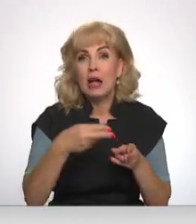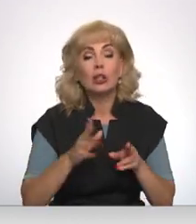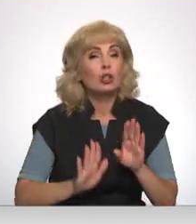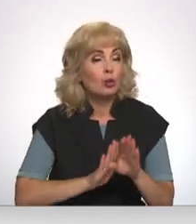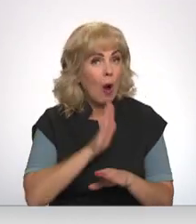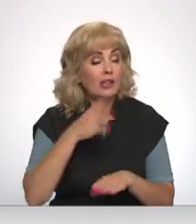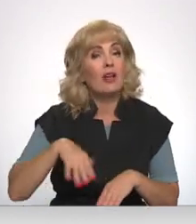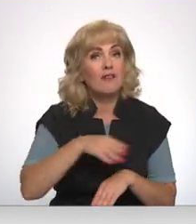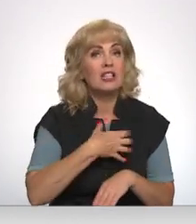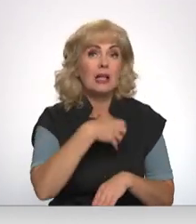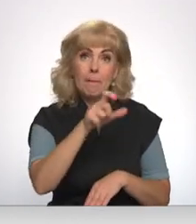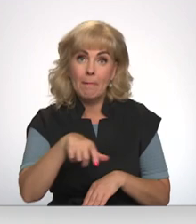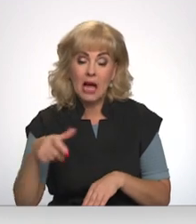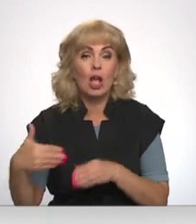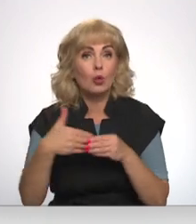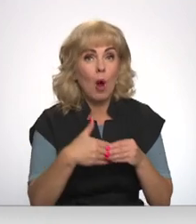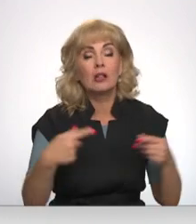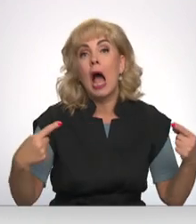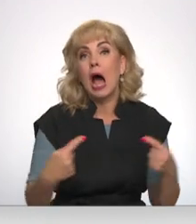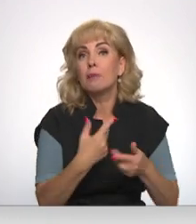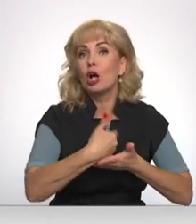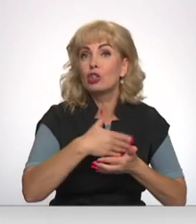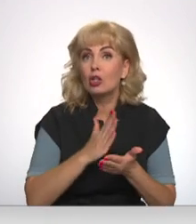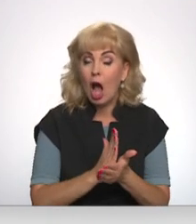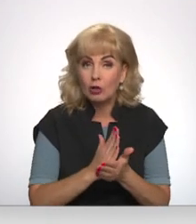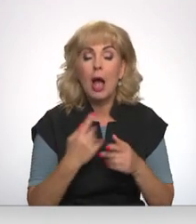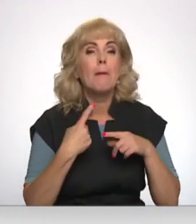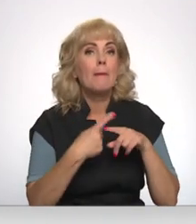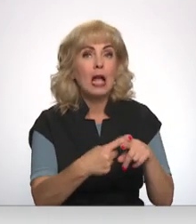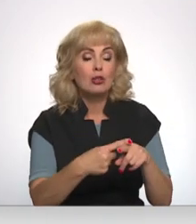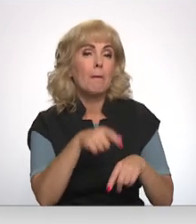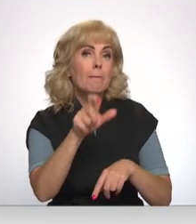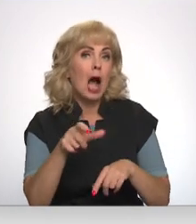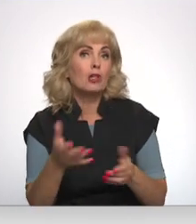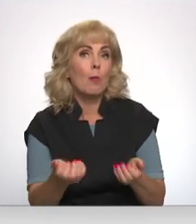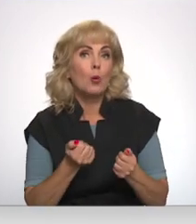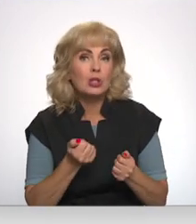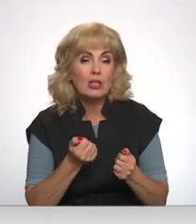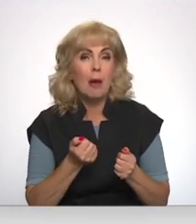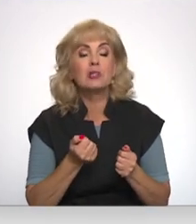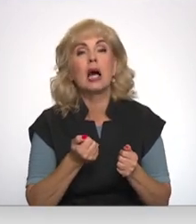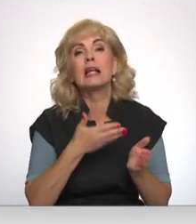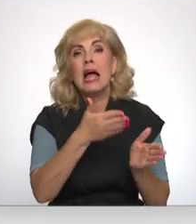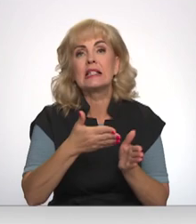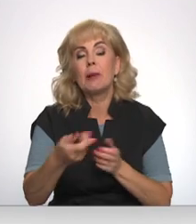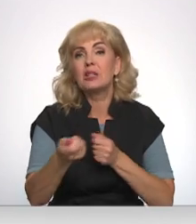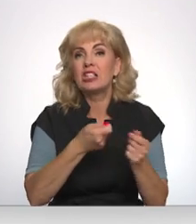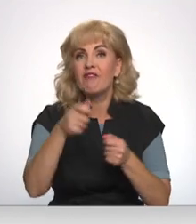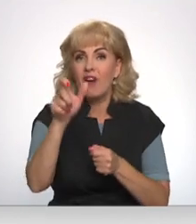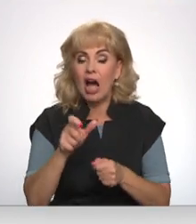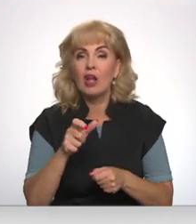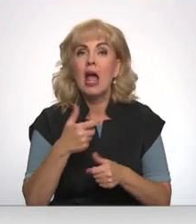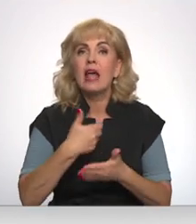Tagad visi pacienti jau nogādāti atbilstošajās nodaļās. Neatliekamās medicīnas un pacientu uzņemšanas klīnikas vadītājs stāsta, ka daļai pacientu